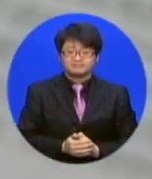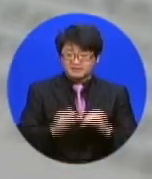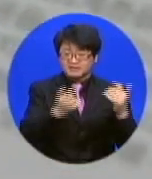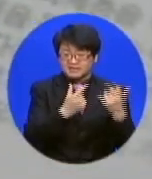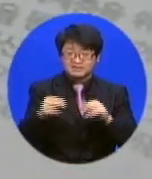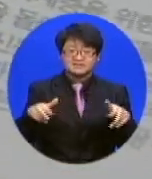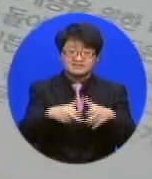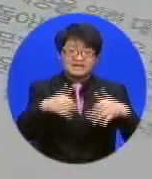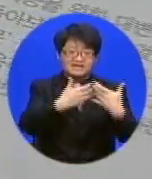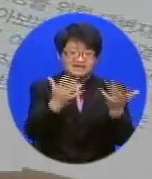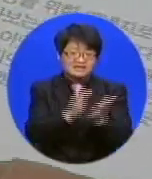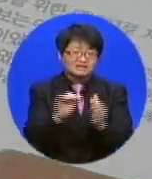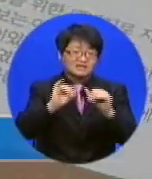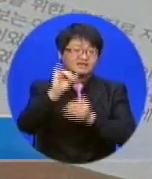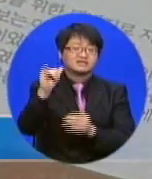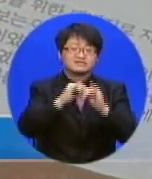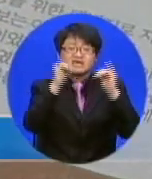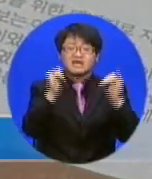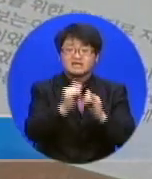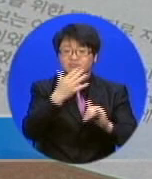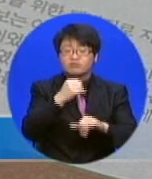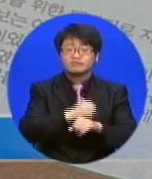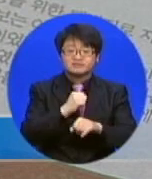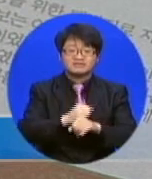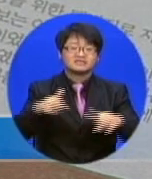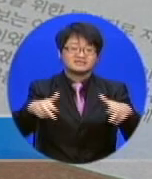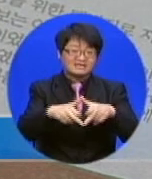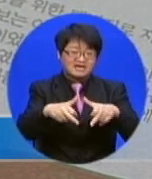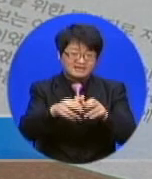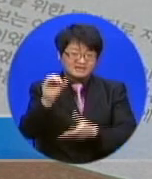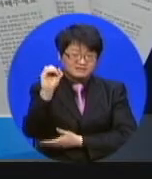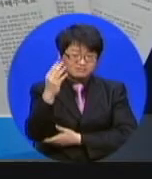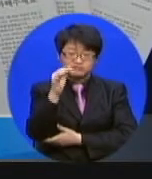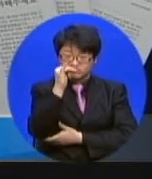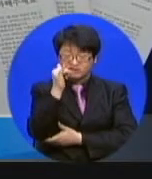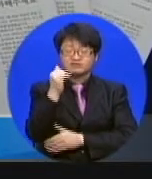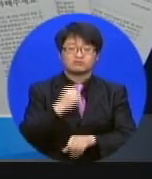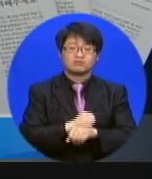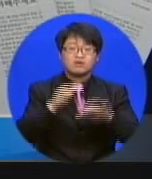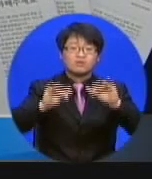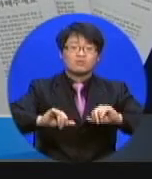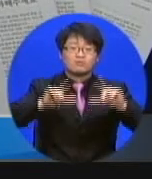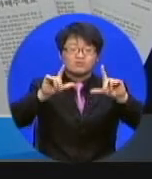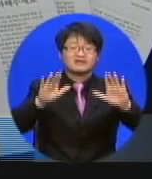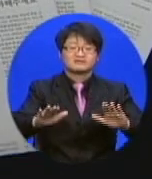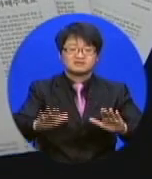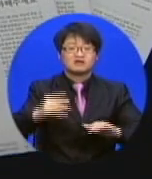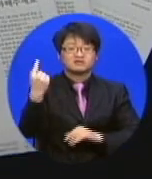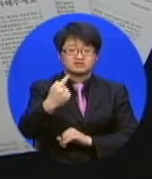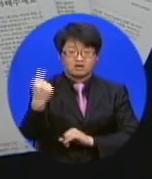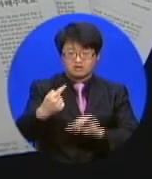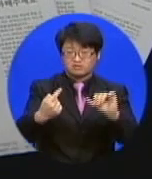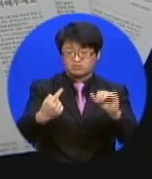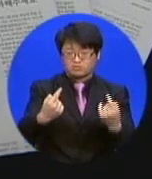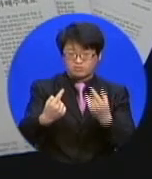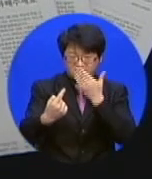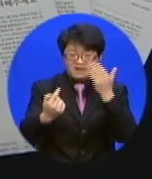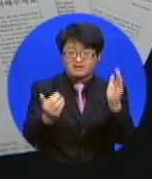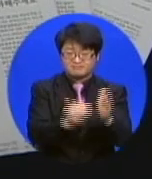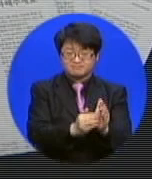이러한 장애계와 사회복지계 변화의 중심에는 늘 장애인 신문이 서 있었고 올해로 드디어 1000호를 맞이하게